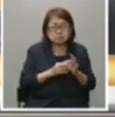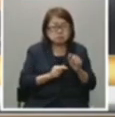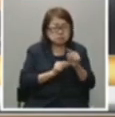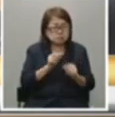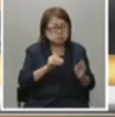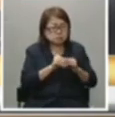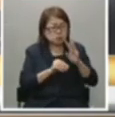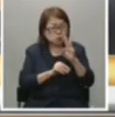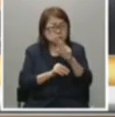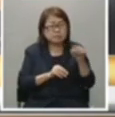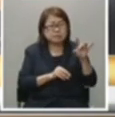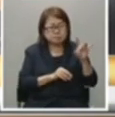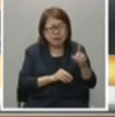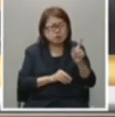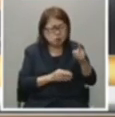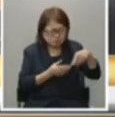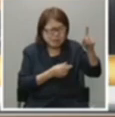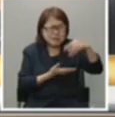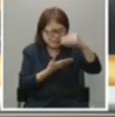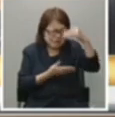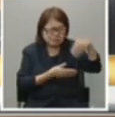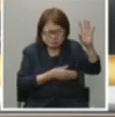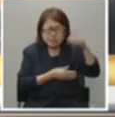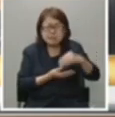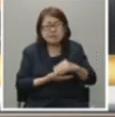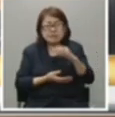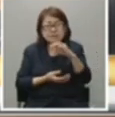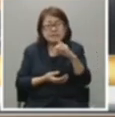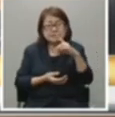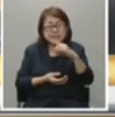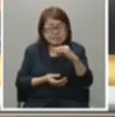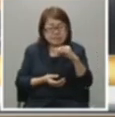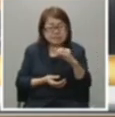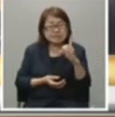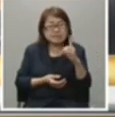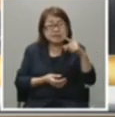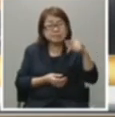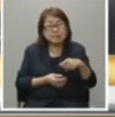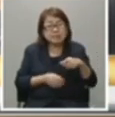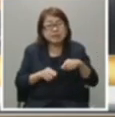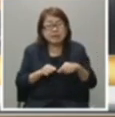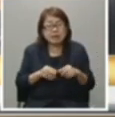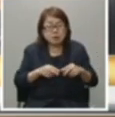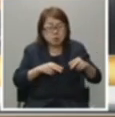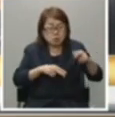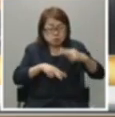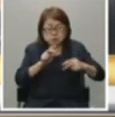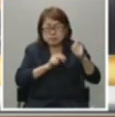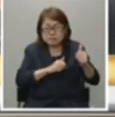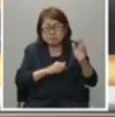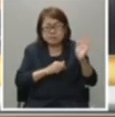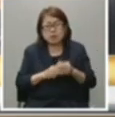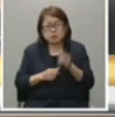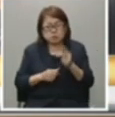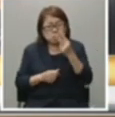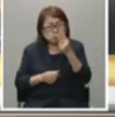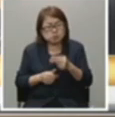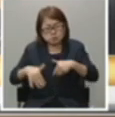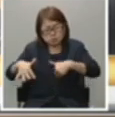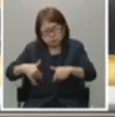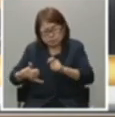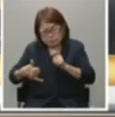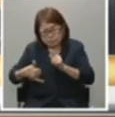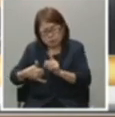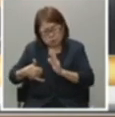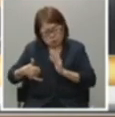6-8% พลเอกประยุทธ์ต้องไปเรียนเพิ่มนะคะว่า GDP ไม่ใช่มาตรวัดที่ดีที่สุดแต่เราต้องวัดด้วยอัตราการบริโภคต่อหัว